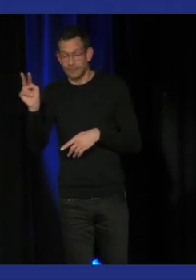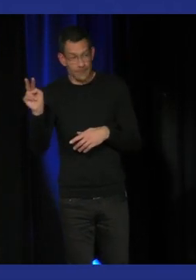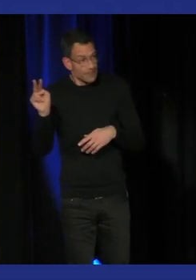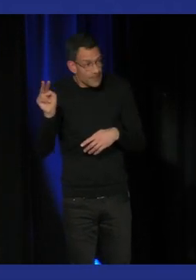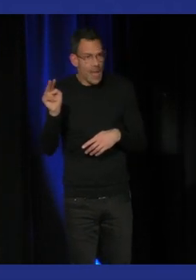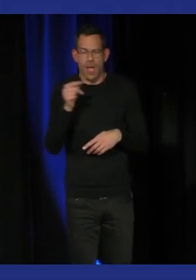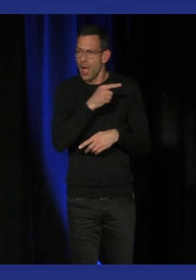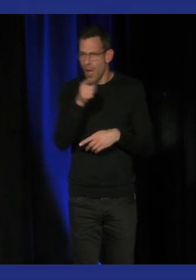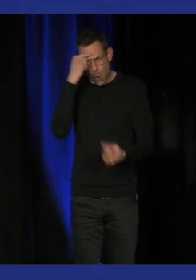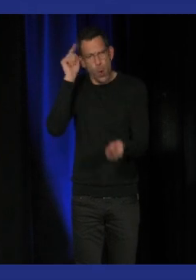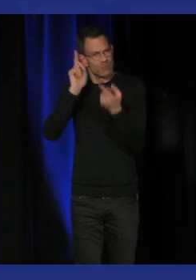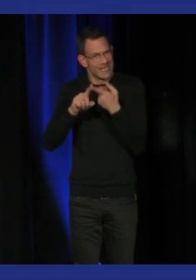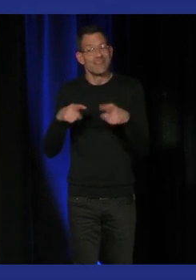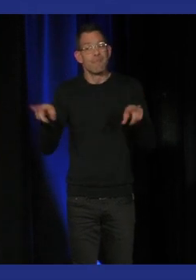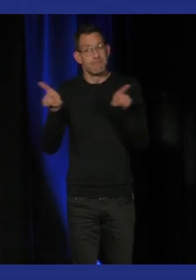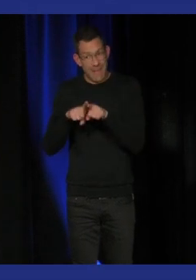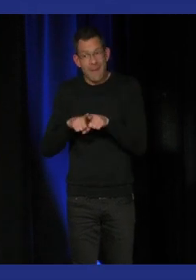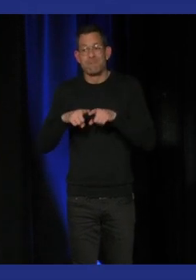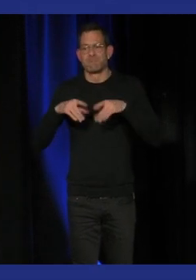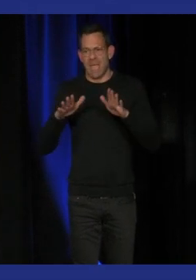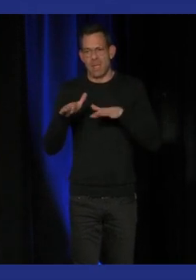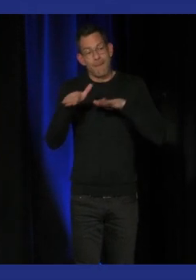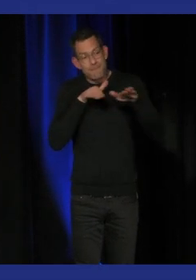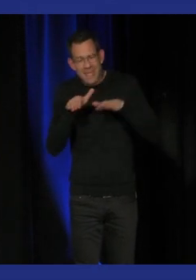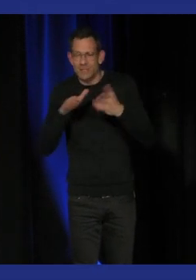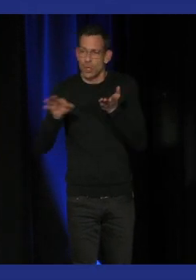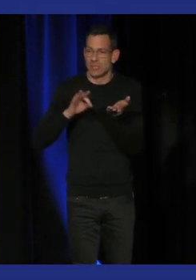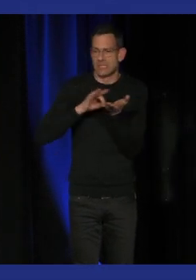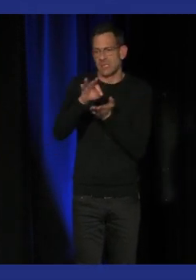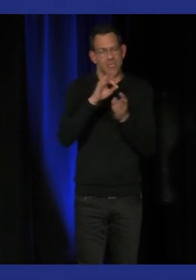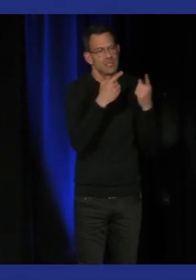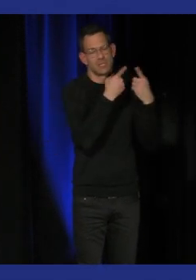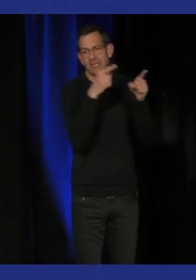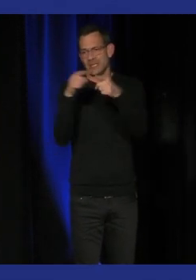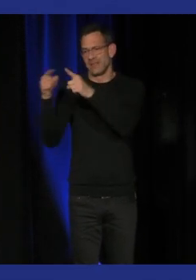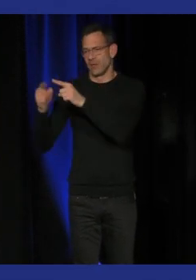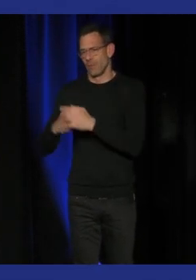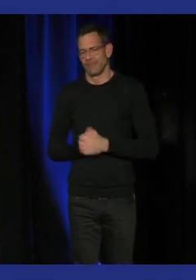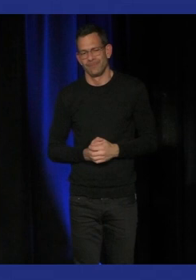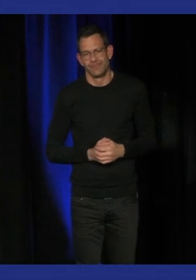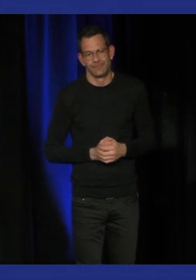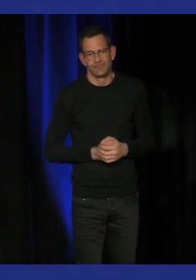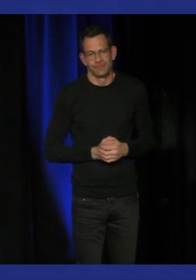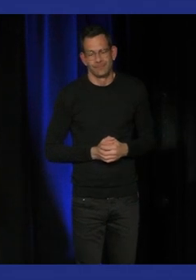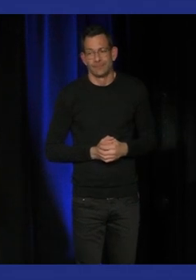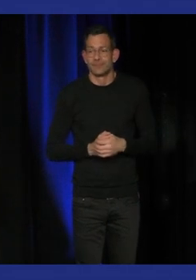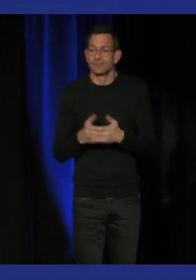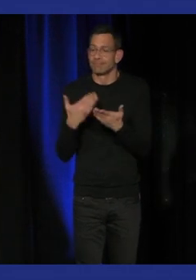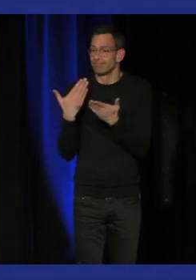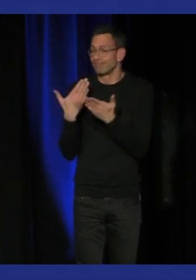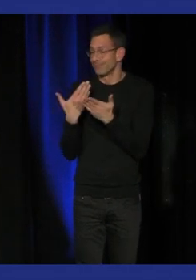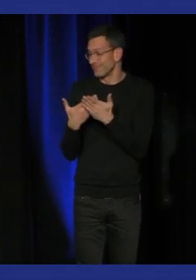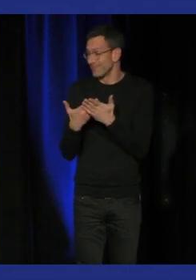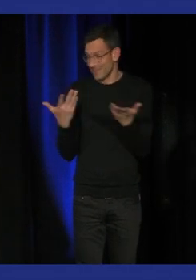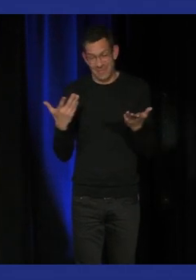l'objectif peut être le même, mais les moyens et les stratégies pour atteindre cet objectif ne seront pas les mêmes. Et ça,